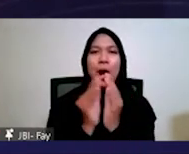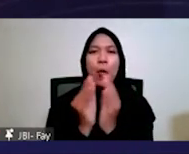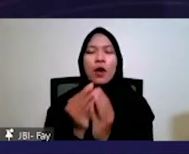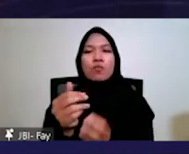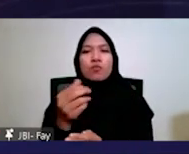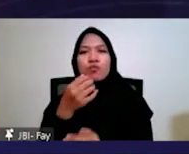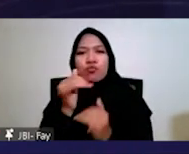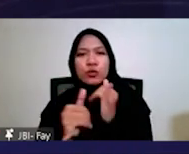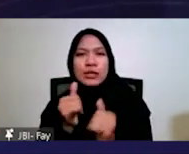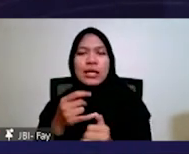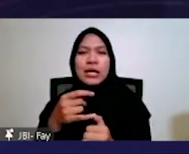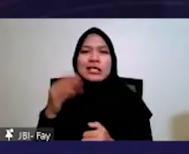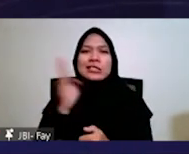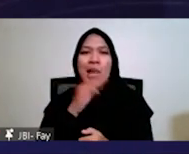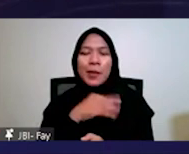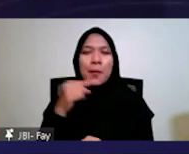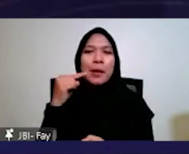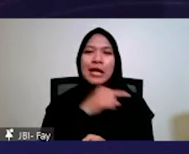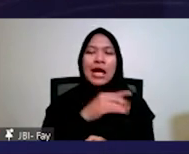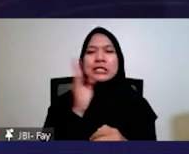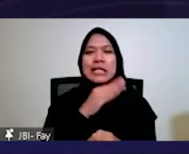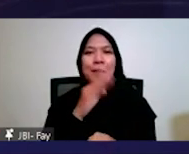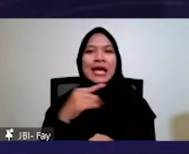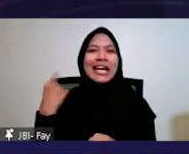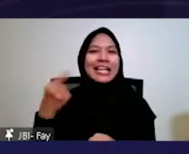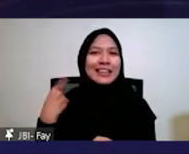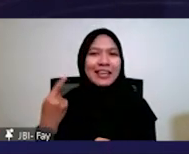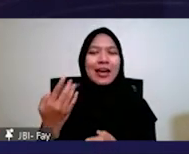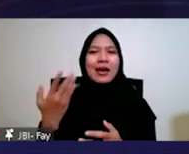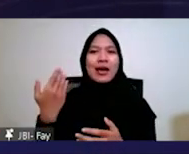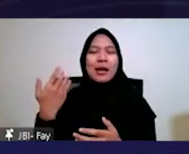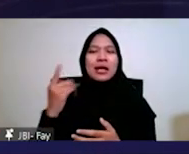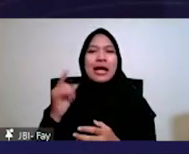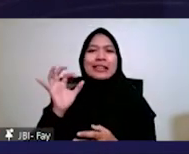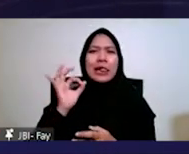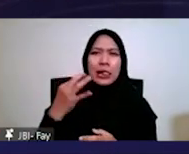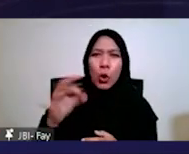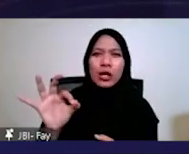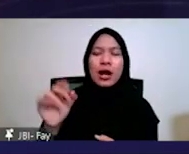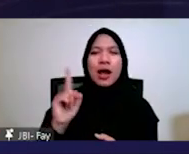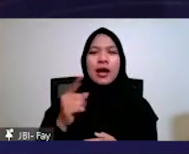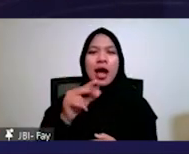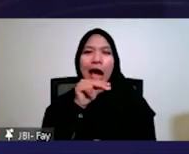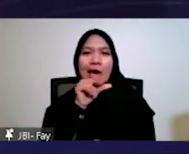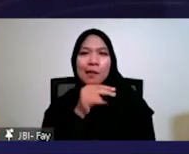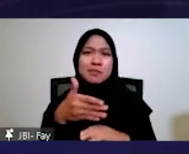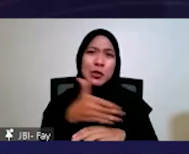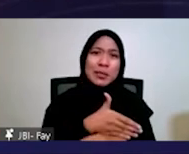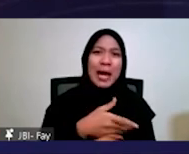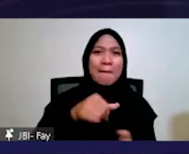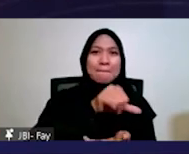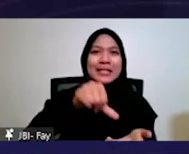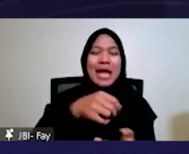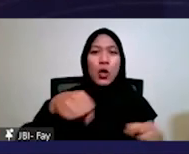merah cabe kriting segala macam cabe kemudian kemarin juga telur juga ayam sebelumnya minyak goreng tapi sudah dikendalikan